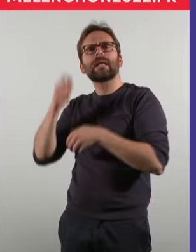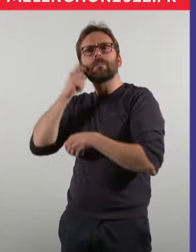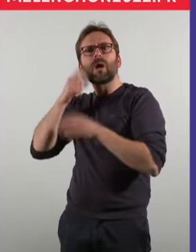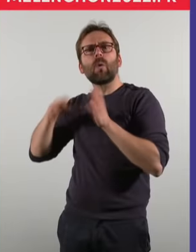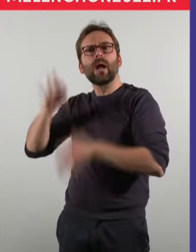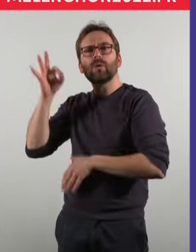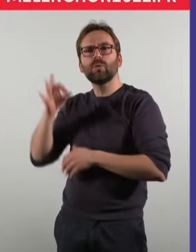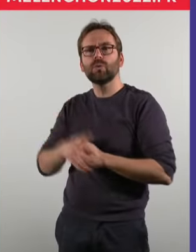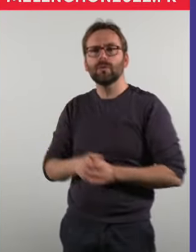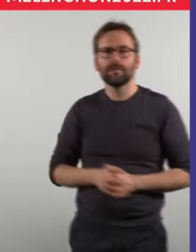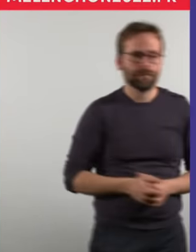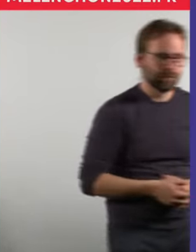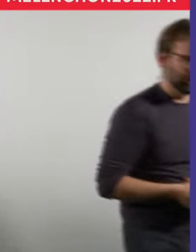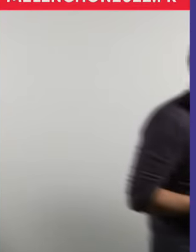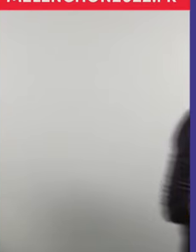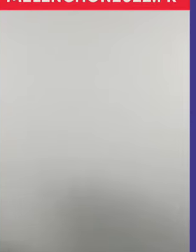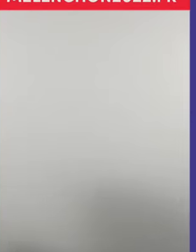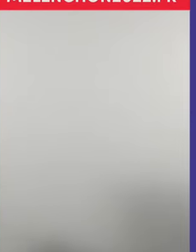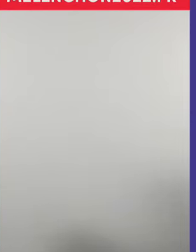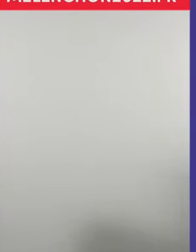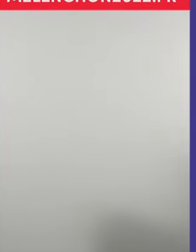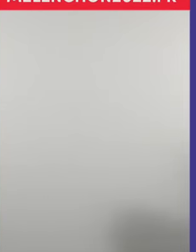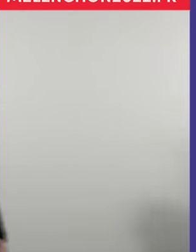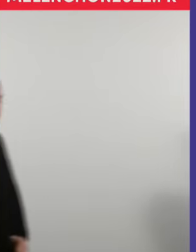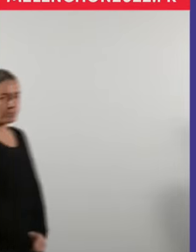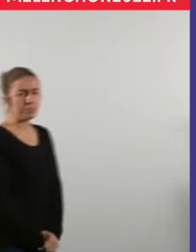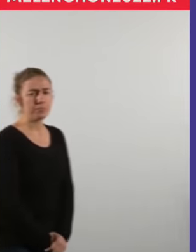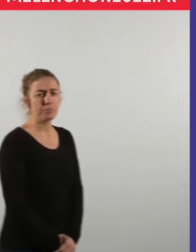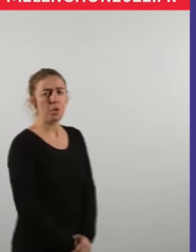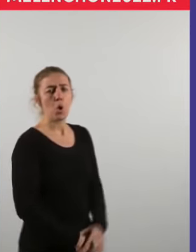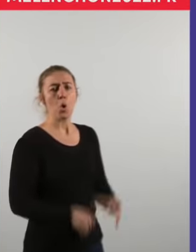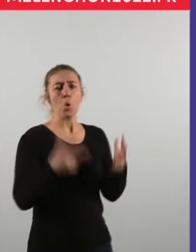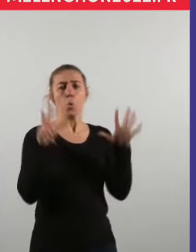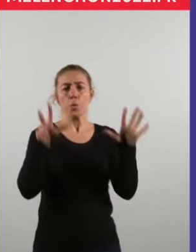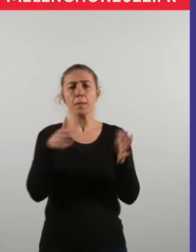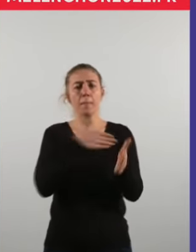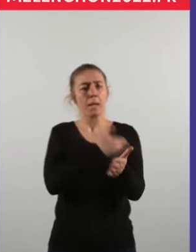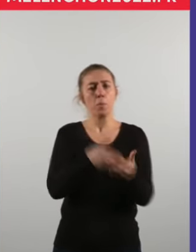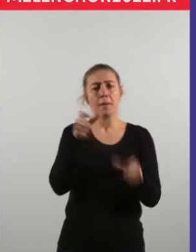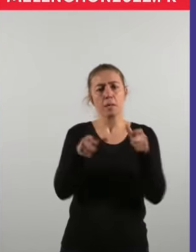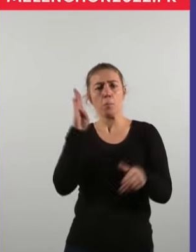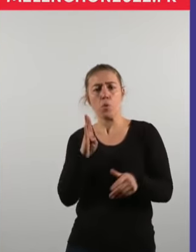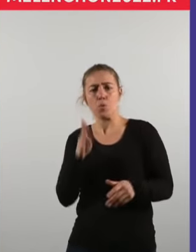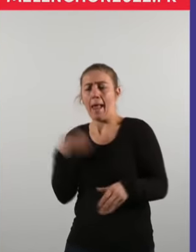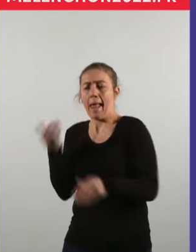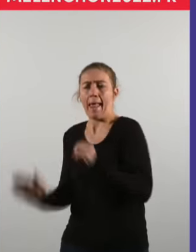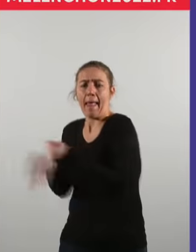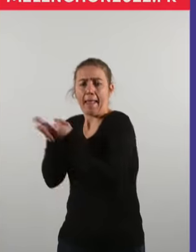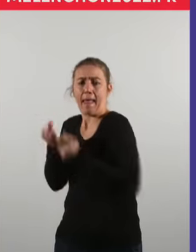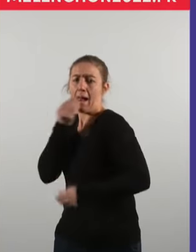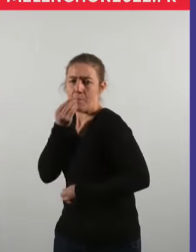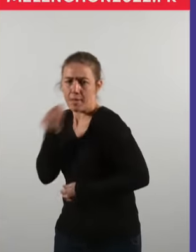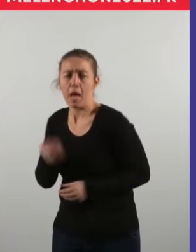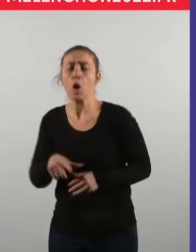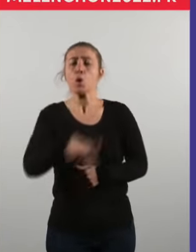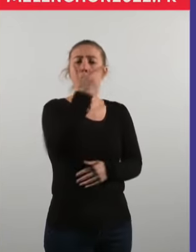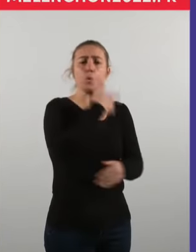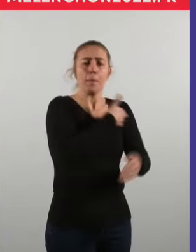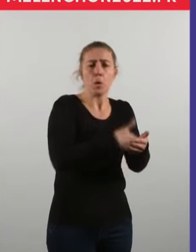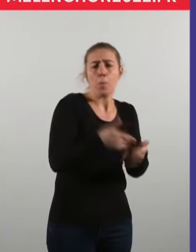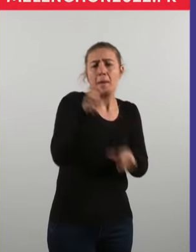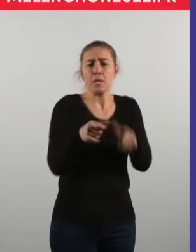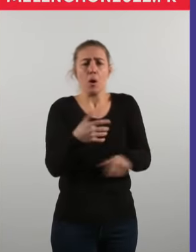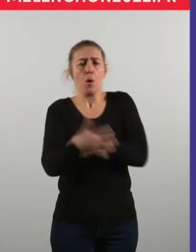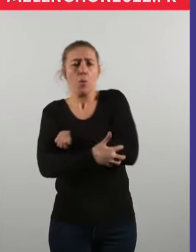y a 8 millions de personnes qui nécessitent l'aide alimentaire. Il y a 12 millions de pauvres